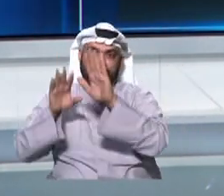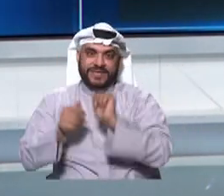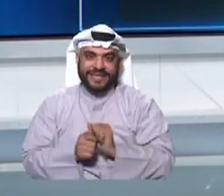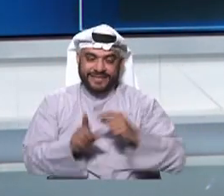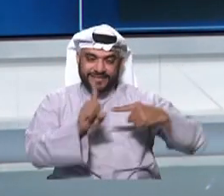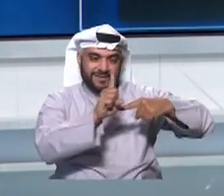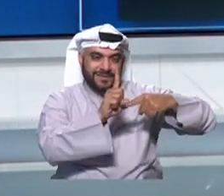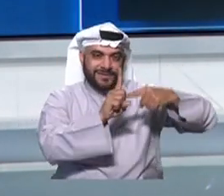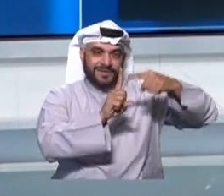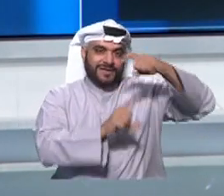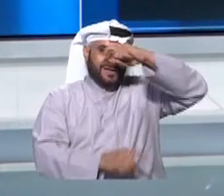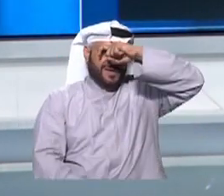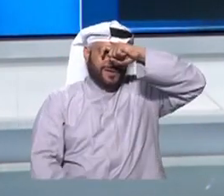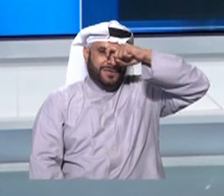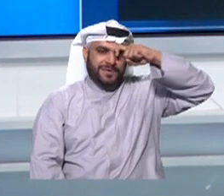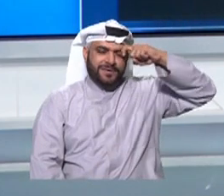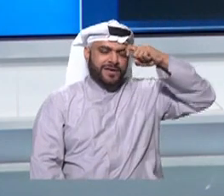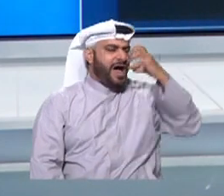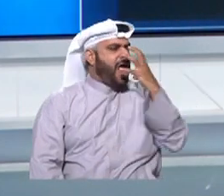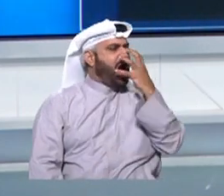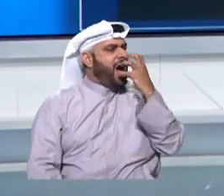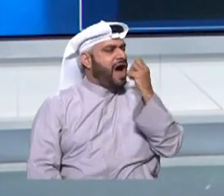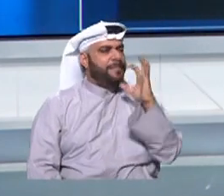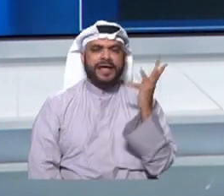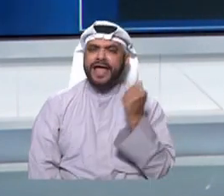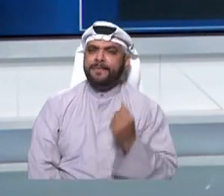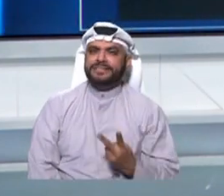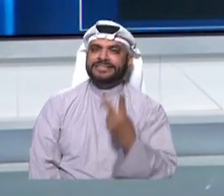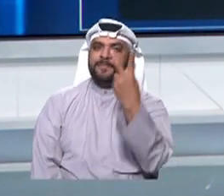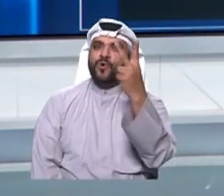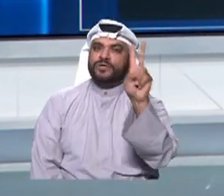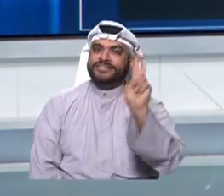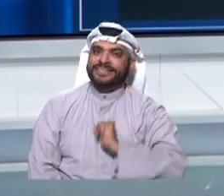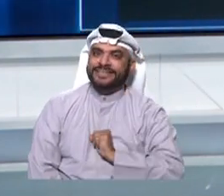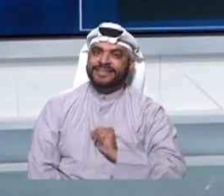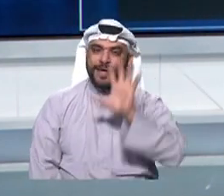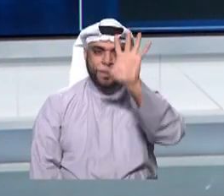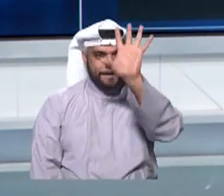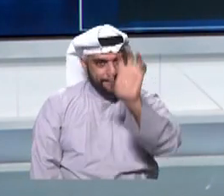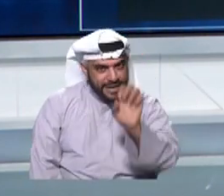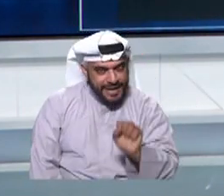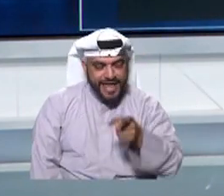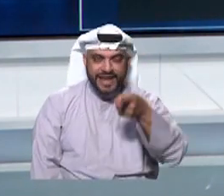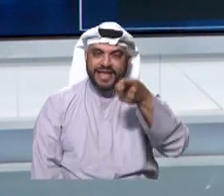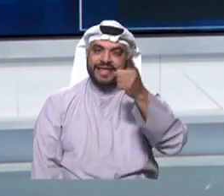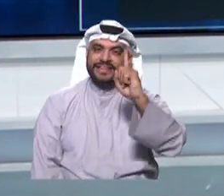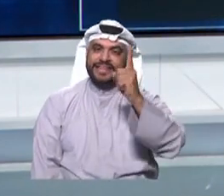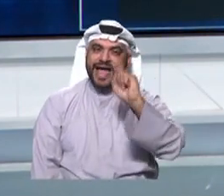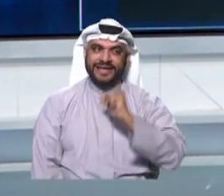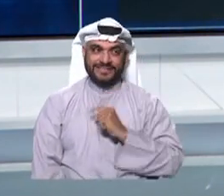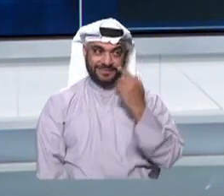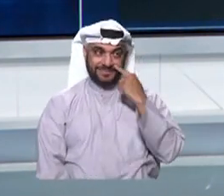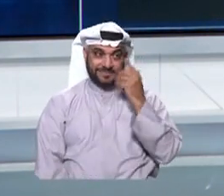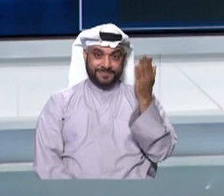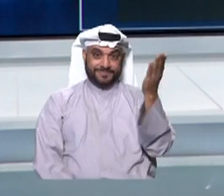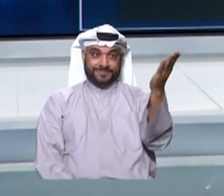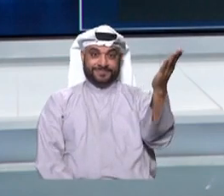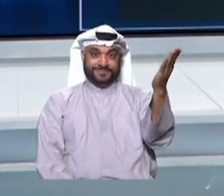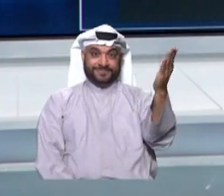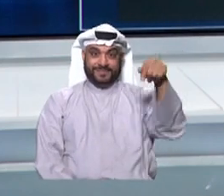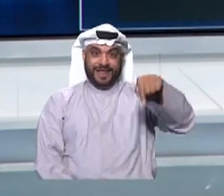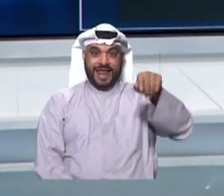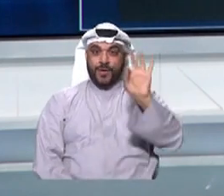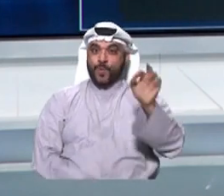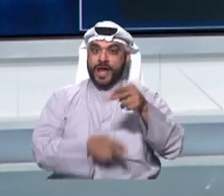المتوقعة اليوم 27 درجة مئوية، والصغرى المتوقعة 11 درجة مئوية. أما الأجواء الحالية في مدينة